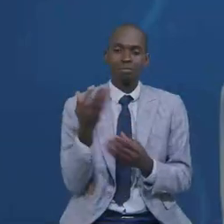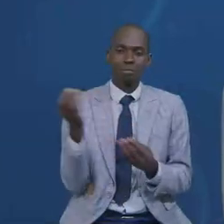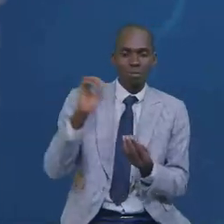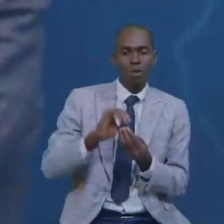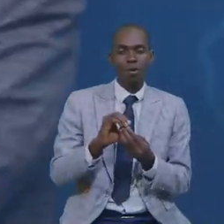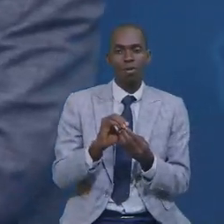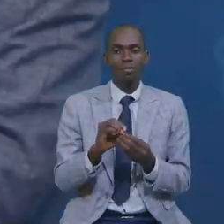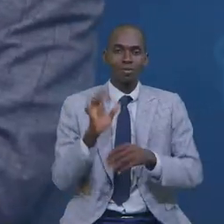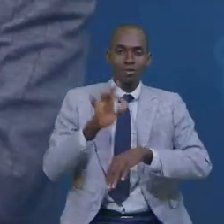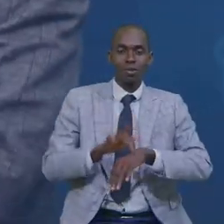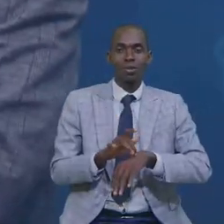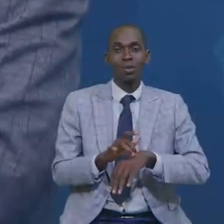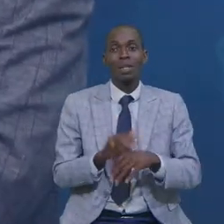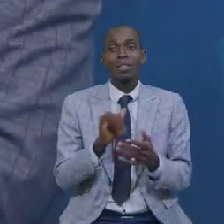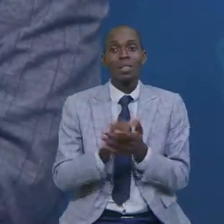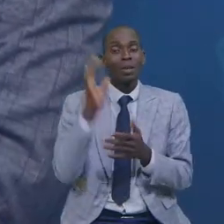cette touche complémentaire